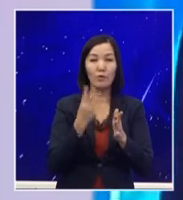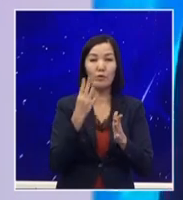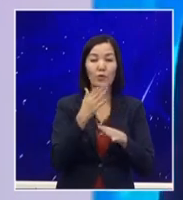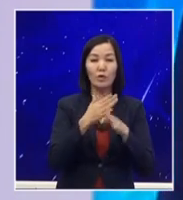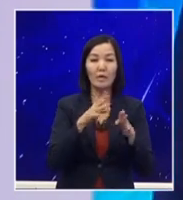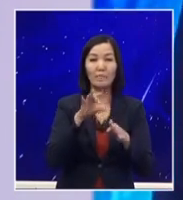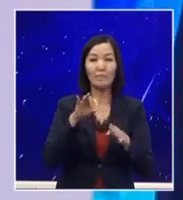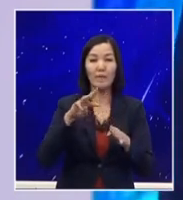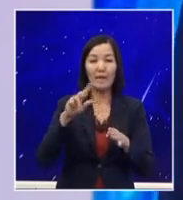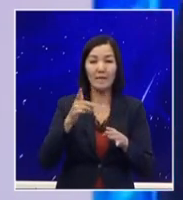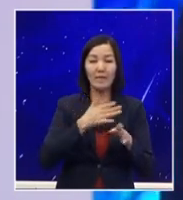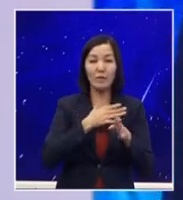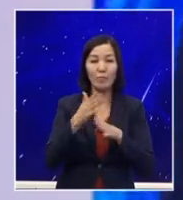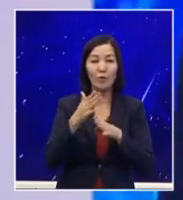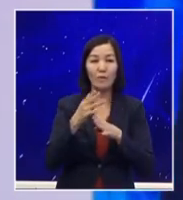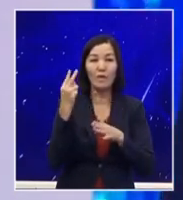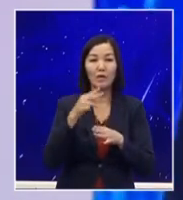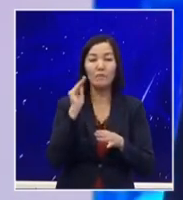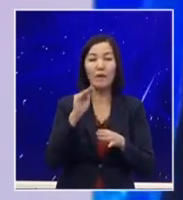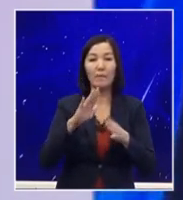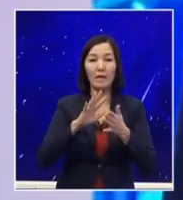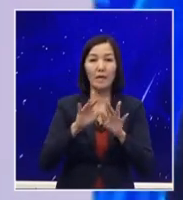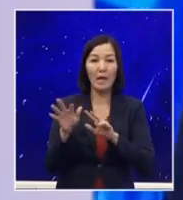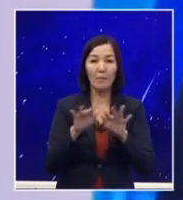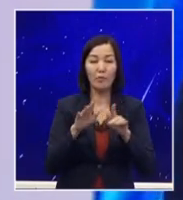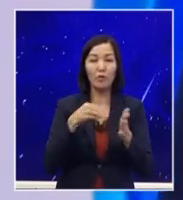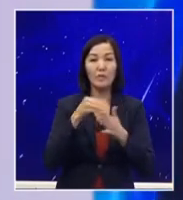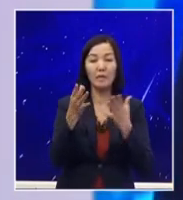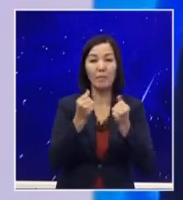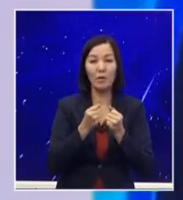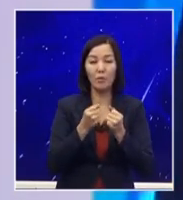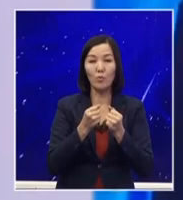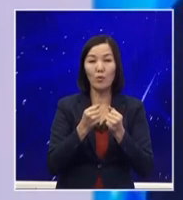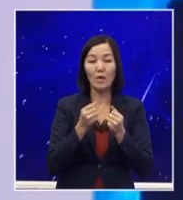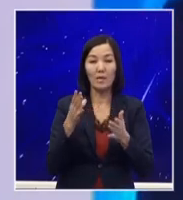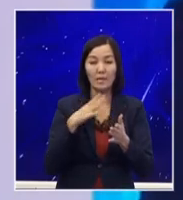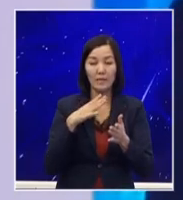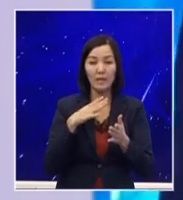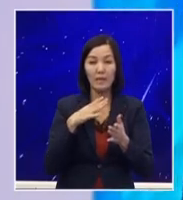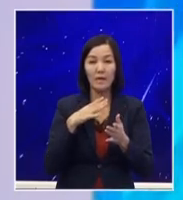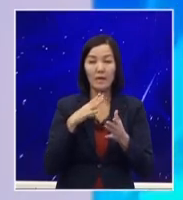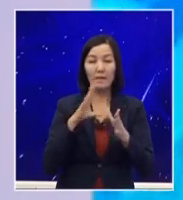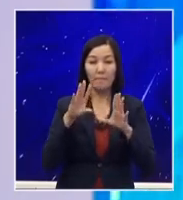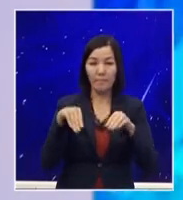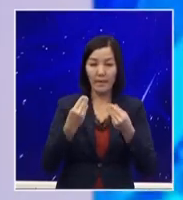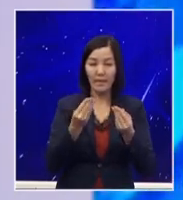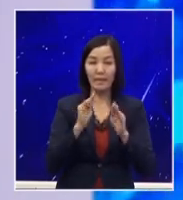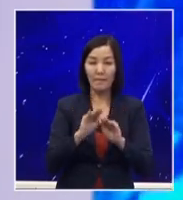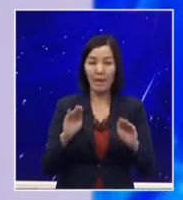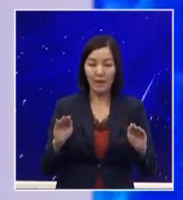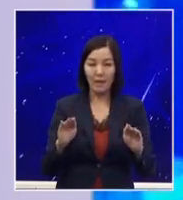4,5 миллиард теңге бөліп, 20 мың компьютер сатып алуға сондай жұмыс жасадық. Соның бәрін алып, қазір балдарға таратып